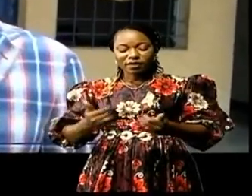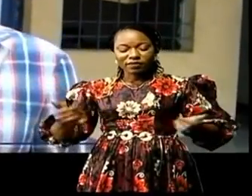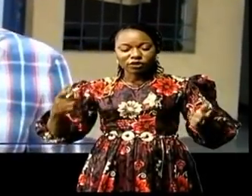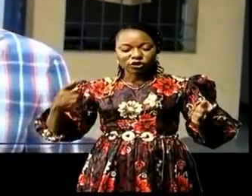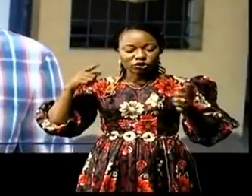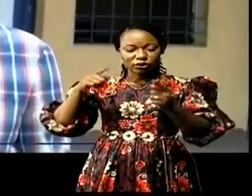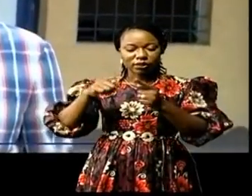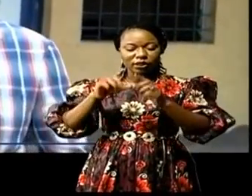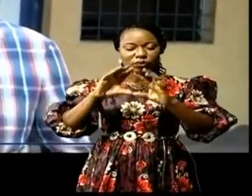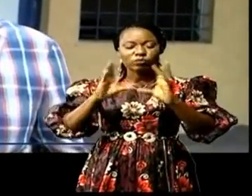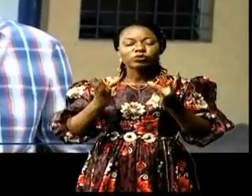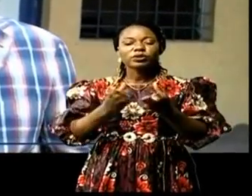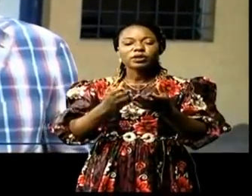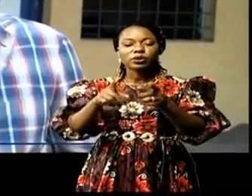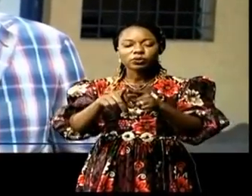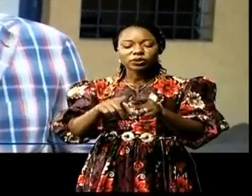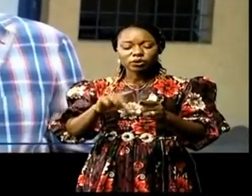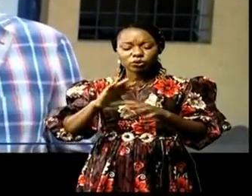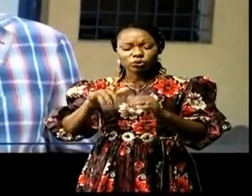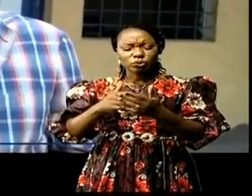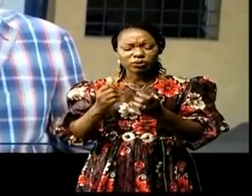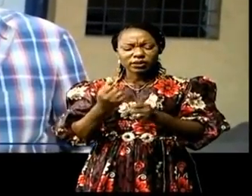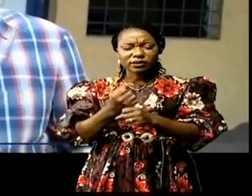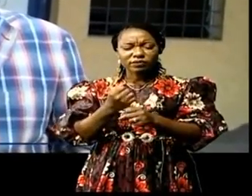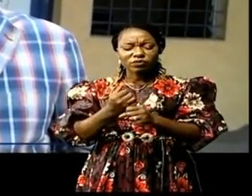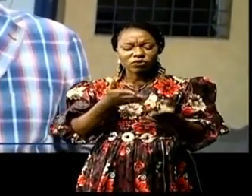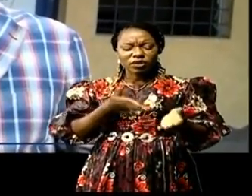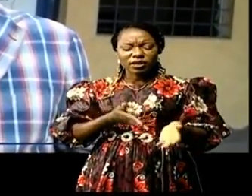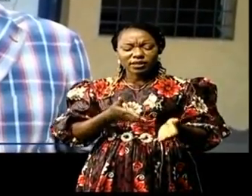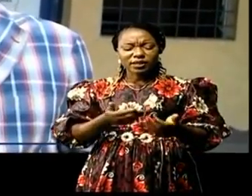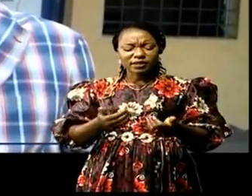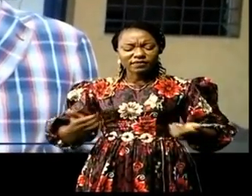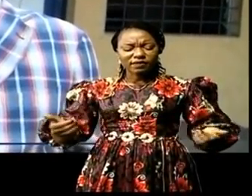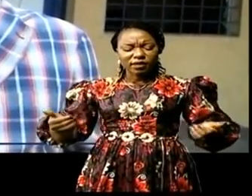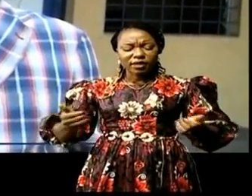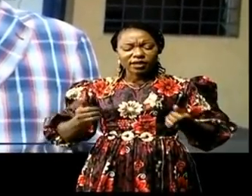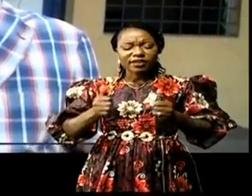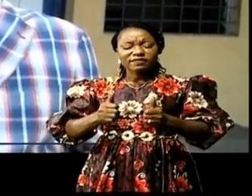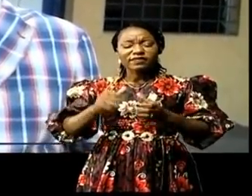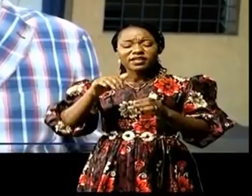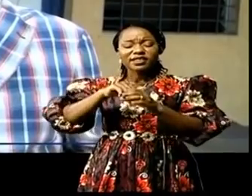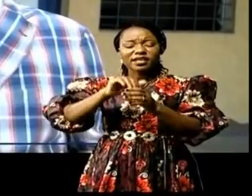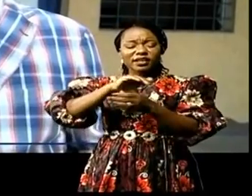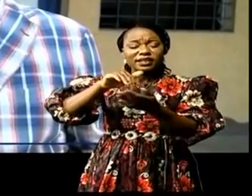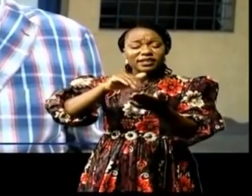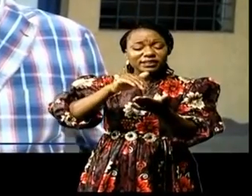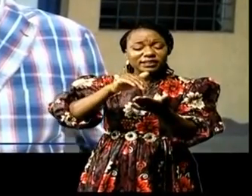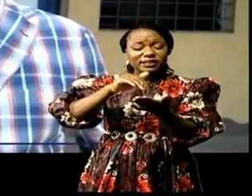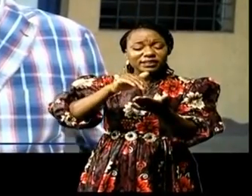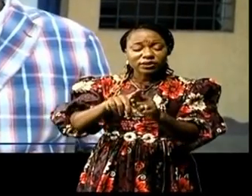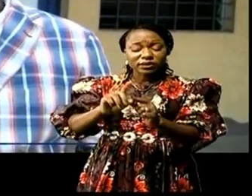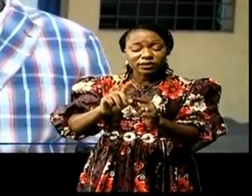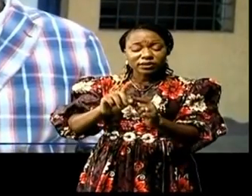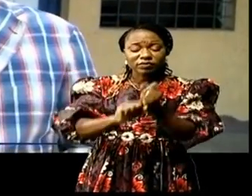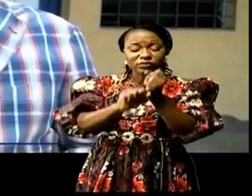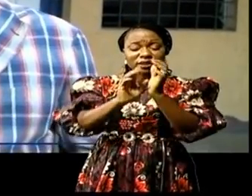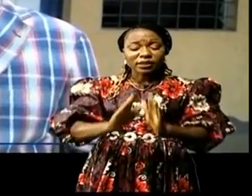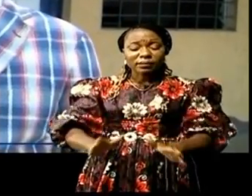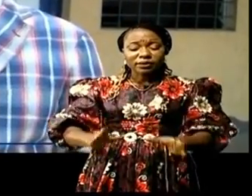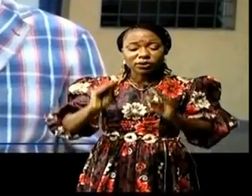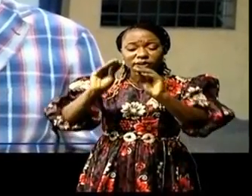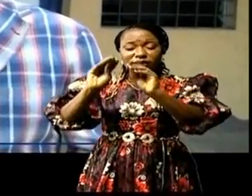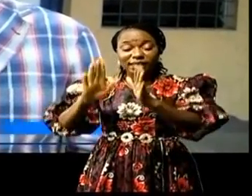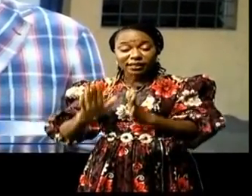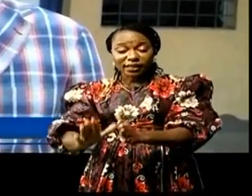la communauté. Tout le travail avec les enfants qui sont hébergés dans les centres, tout le travail sur le renforcement des capacités des